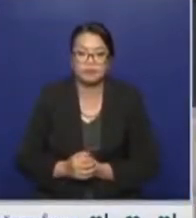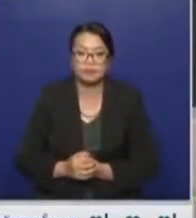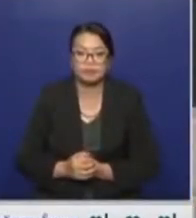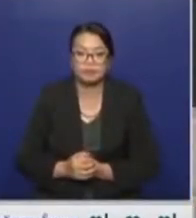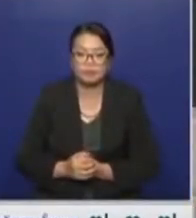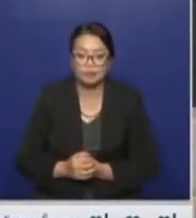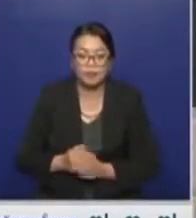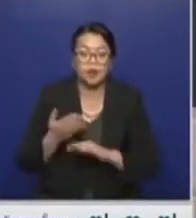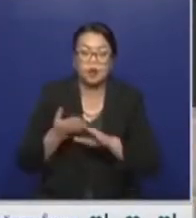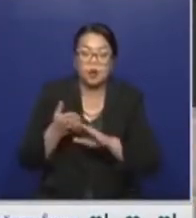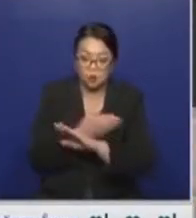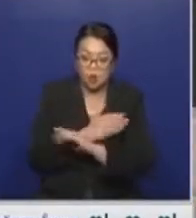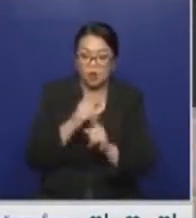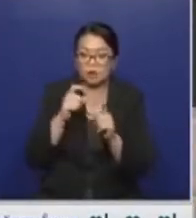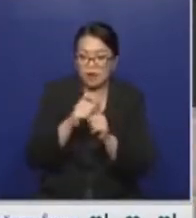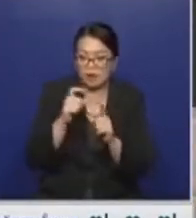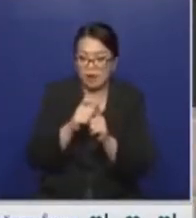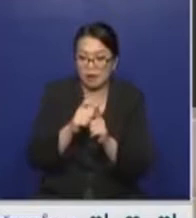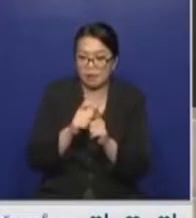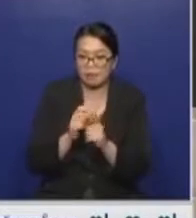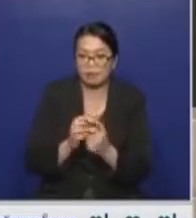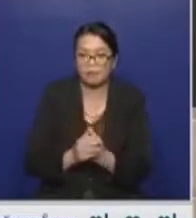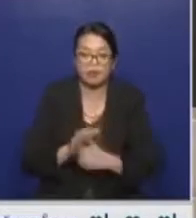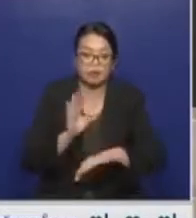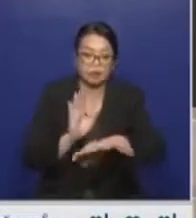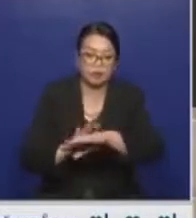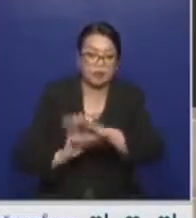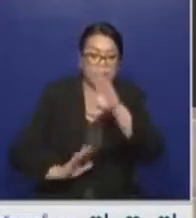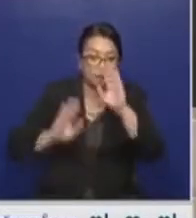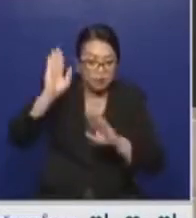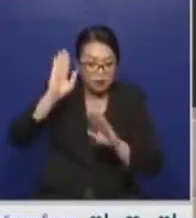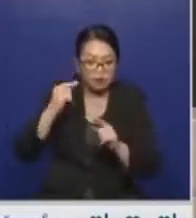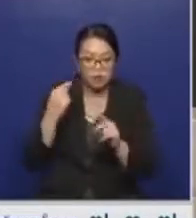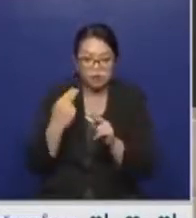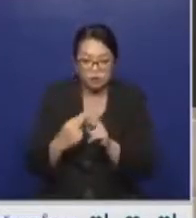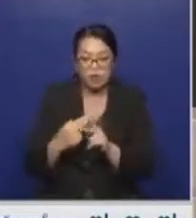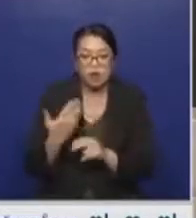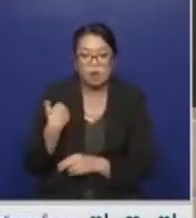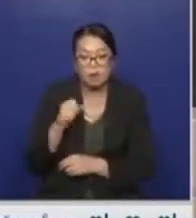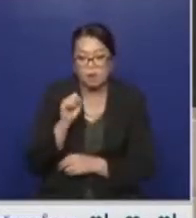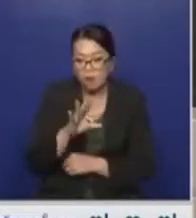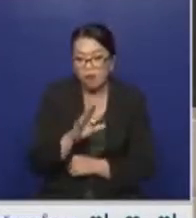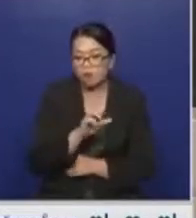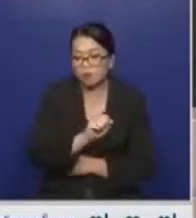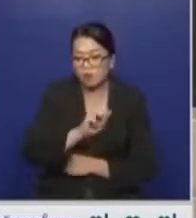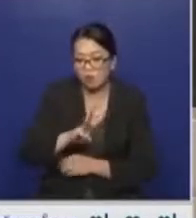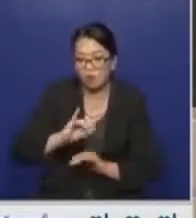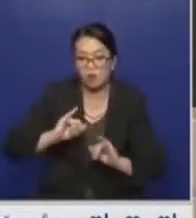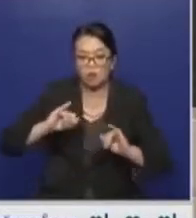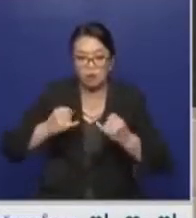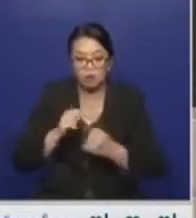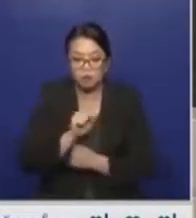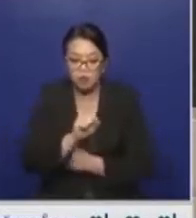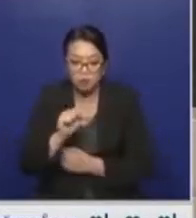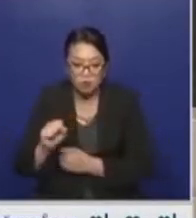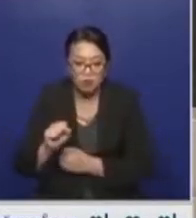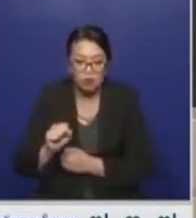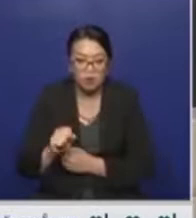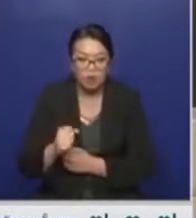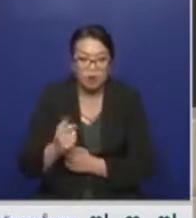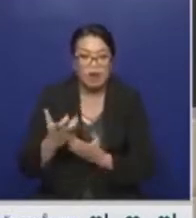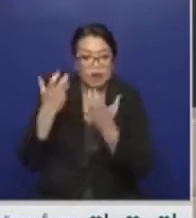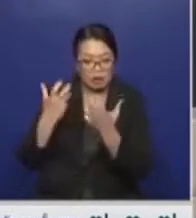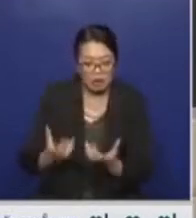มื่อก่อนหน้านี้นะครับเราก็ประท้วงที่วุฒิบูชาอะไรที่กระทบสสซึ่งก็ไม่หนักอย่